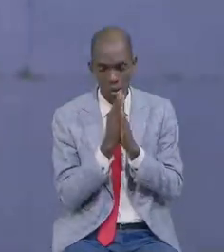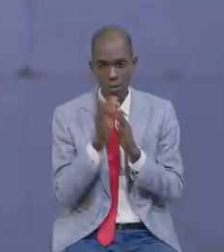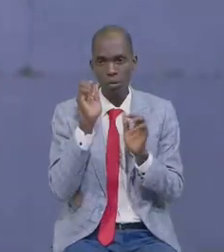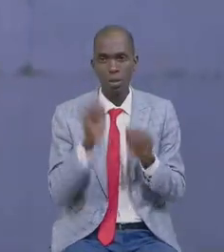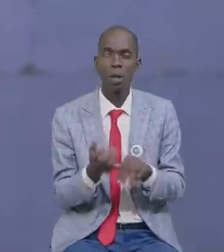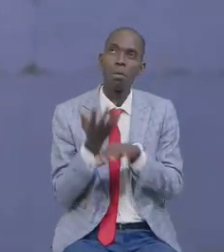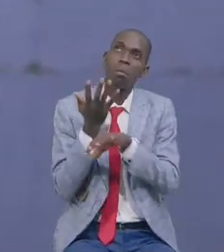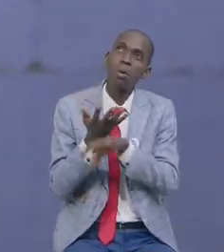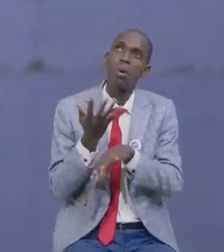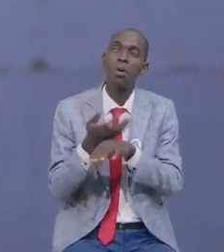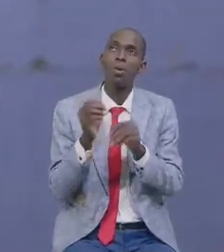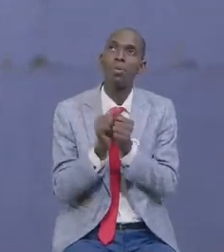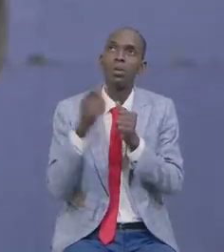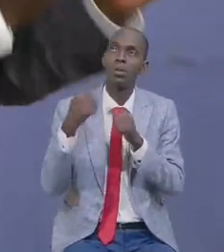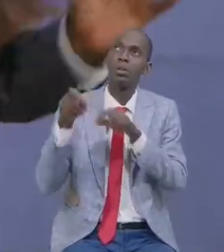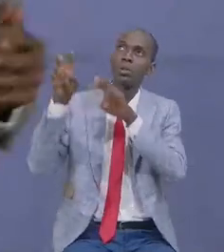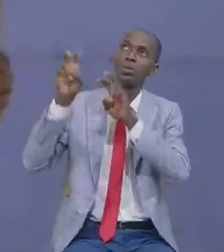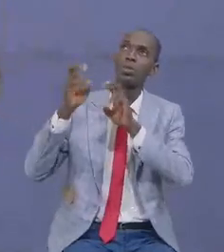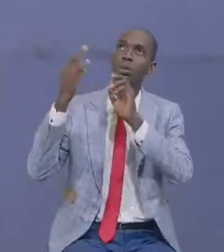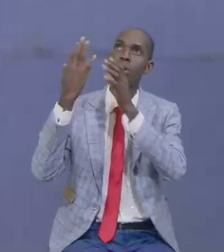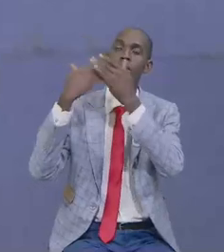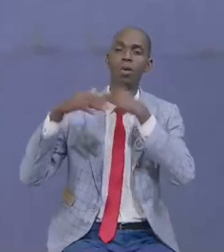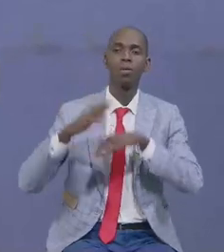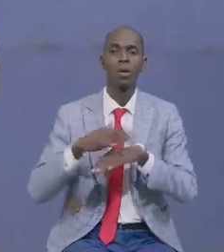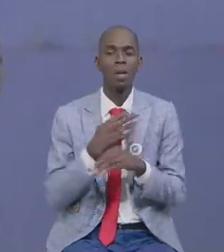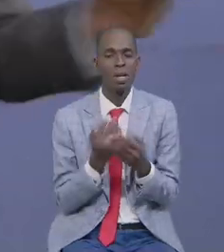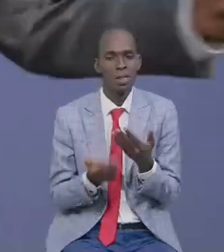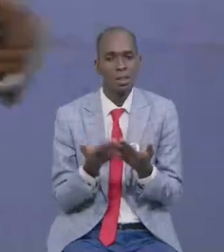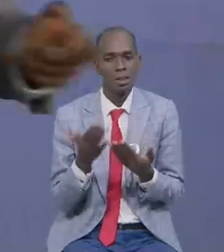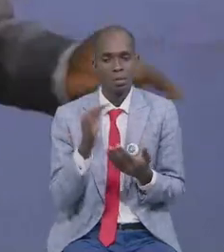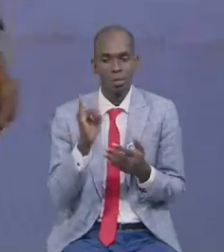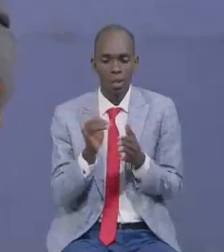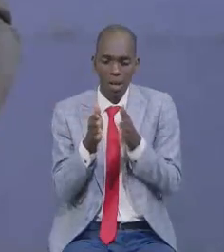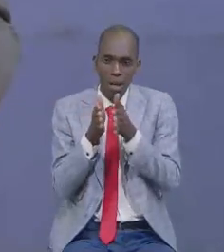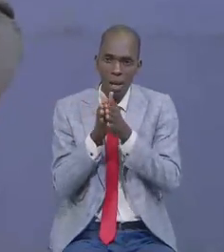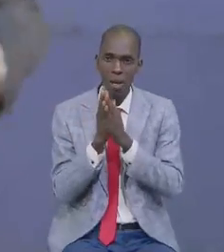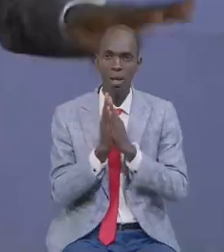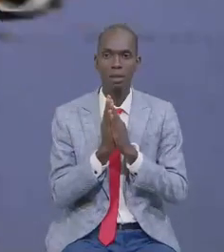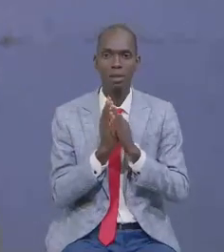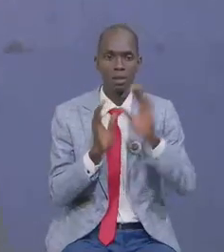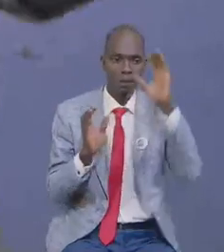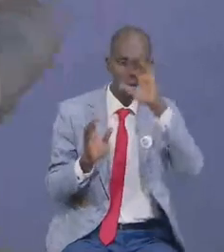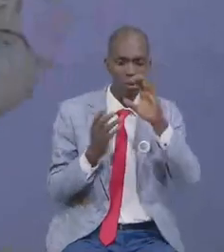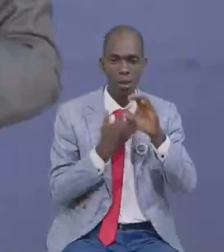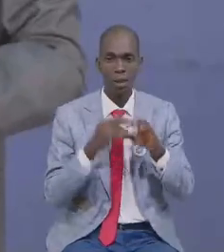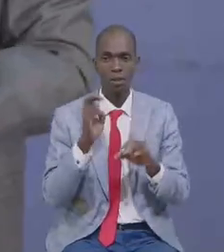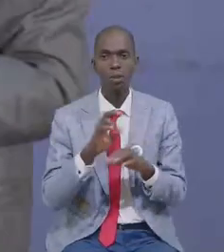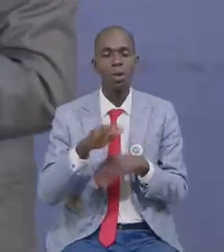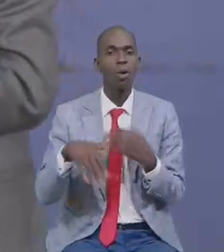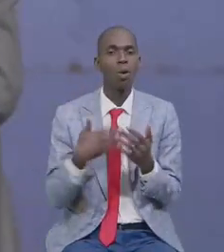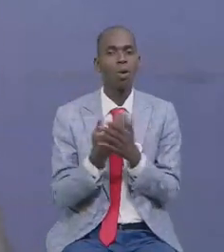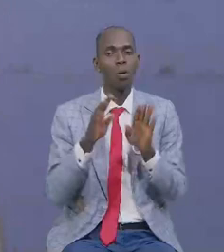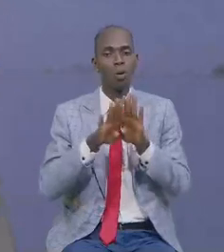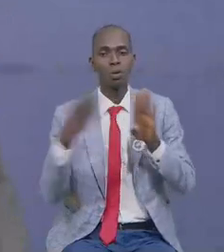plaider au trône de grâce et demander simplement, demander, chercher, frapper, toutes les portes sont